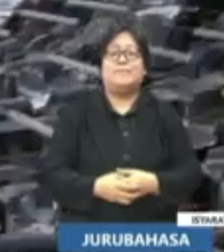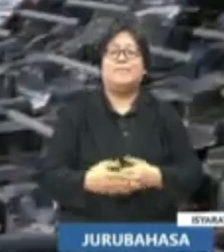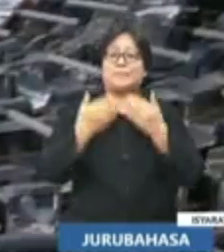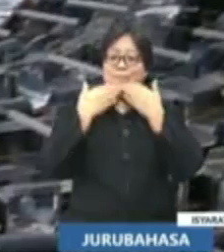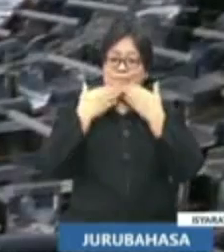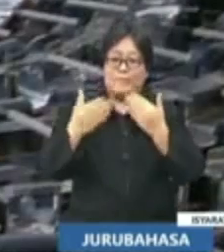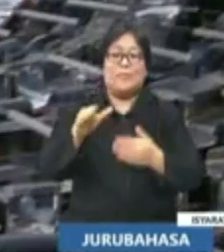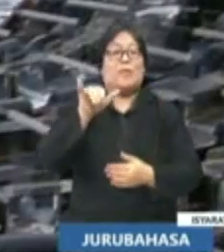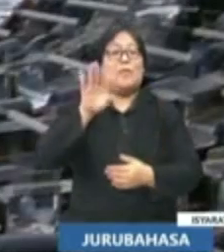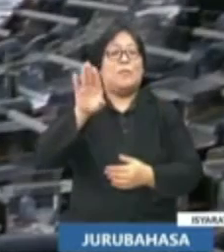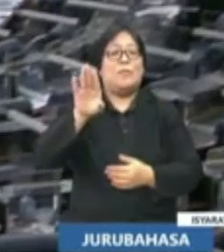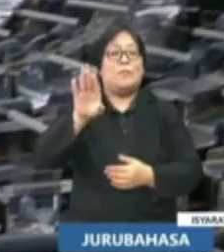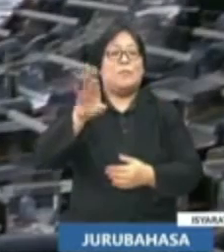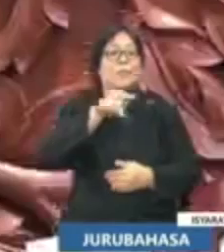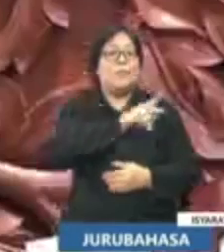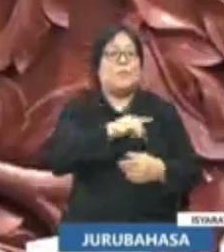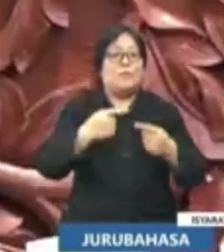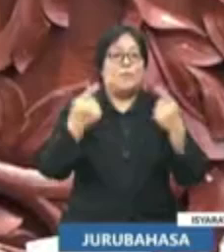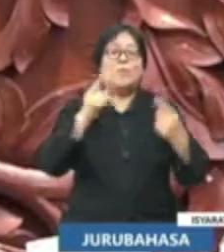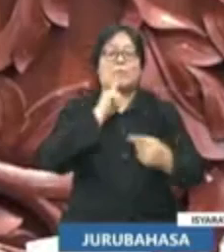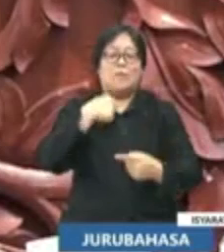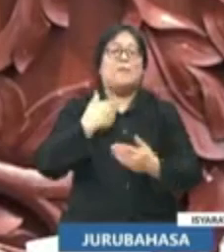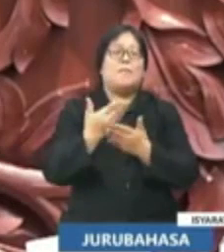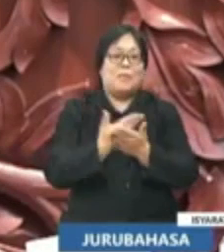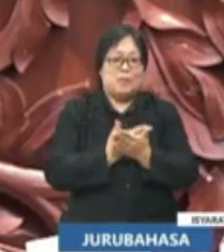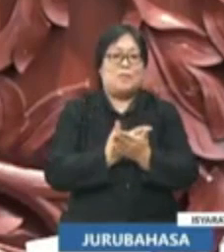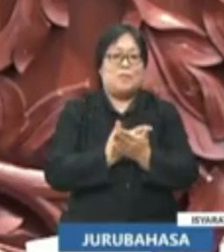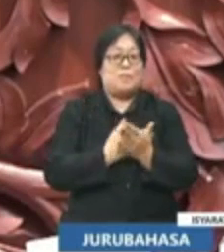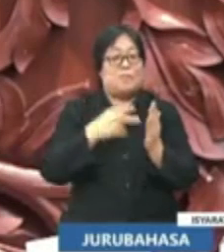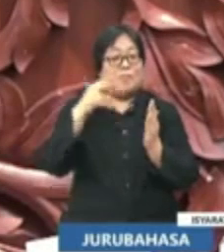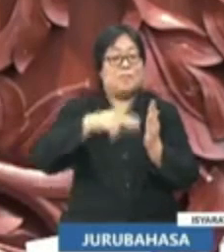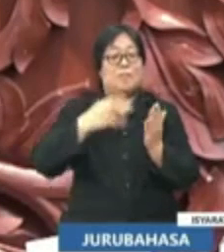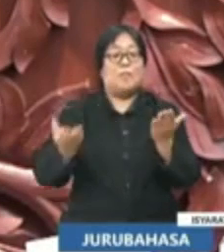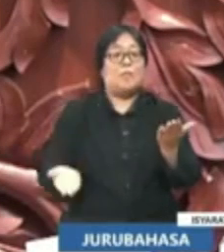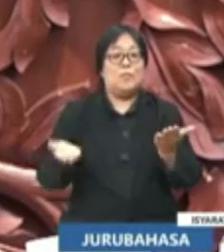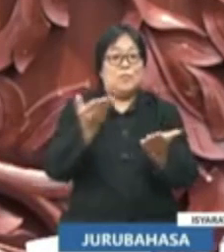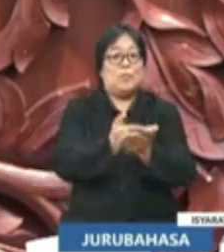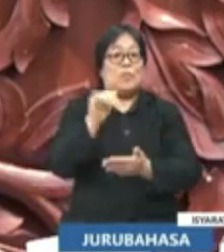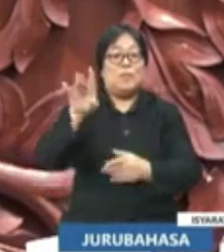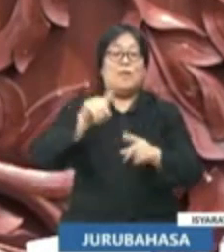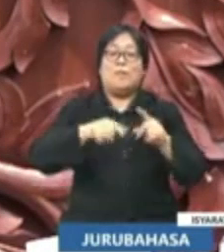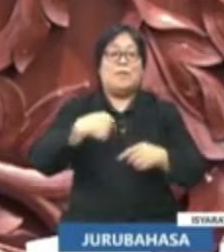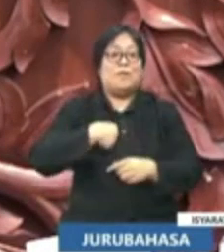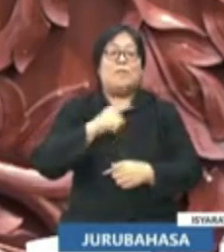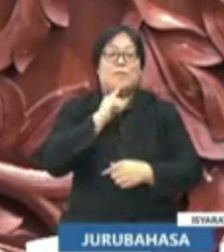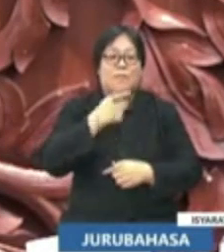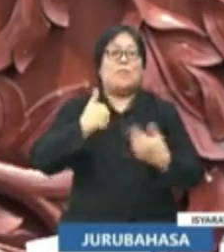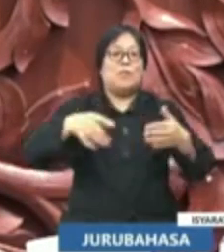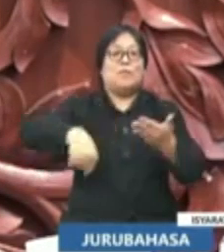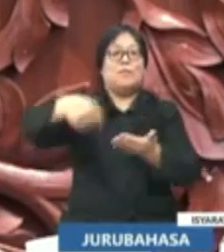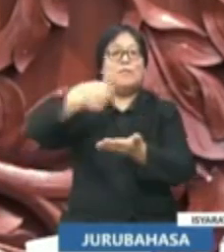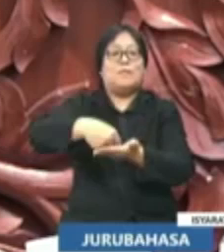Terima kasih Yang Mohd Ketua Mengkang. Sebenarnya saya baru melihat usul Yang Mohd tu, tapi saya sebenarnya telah pun